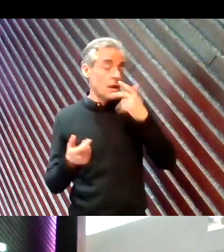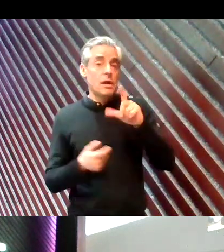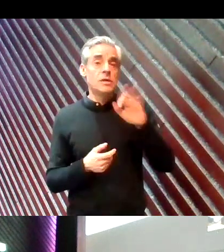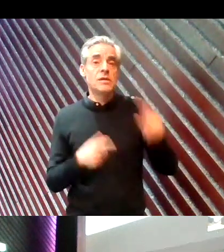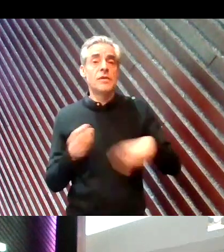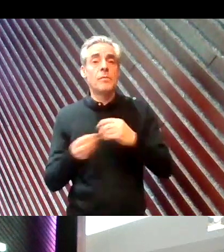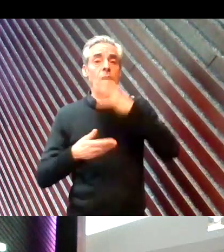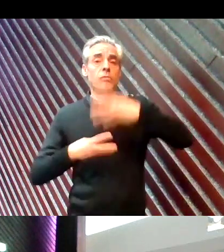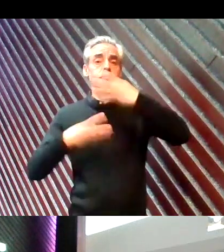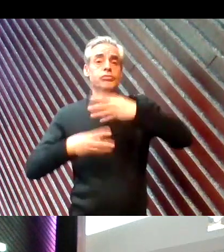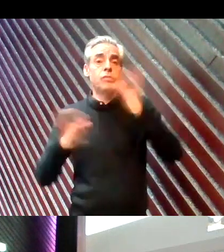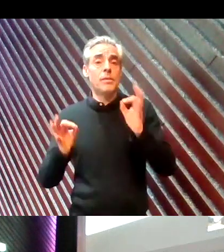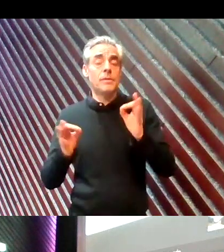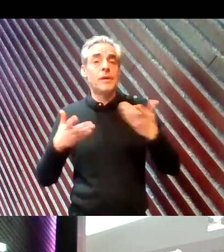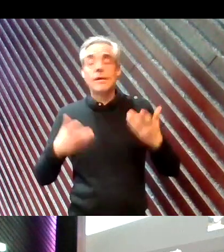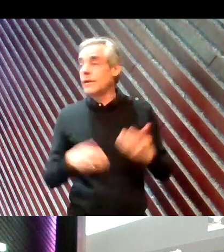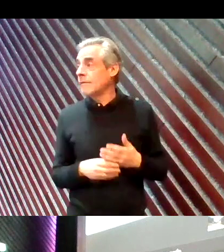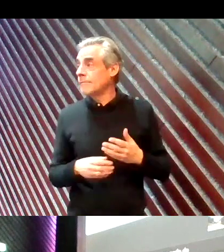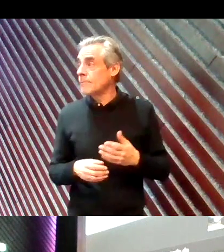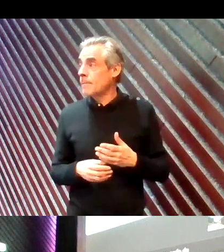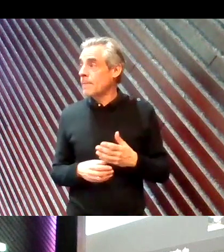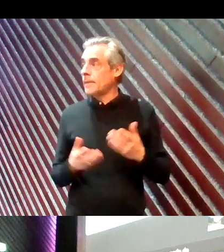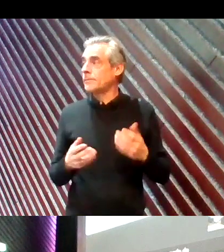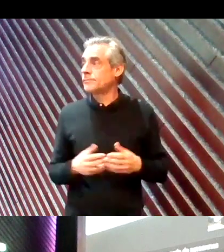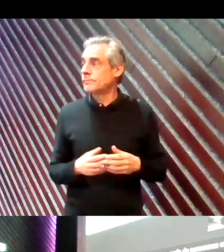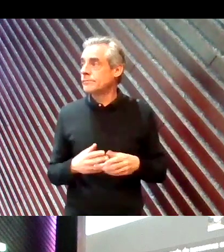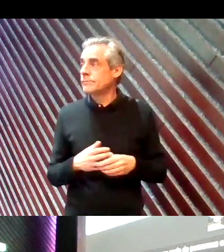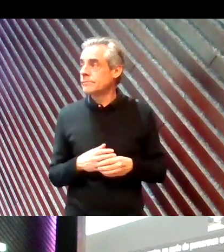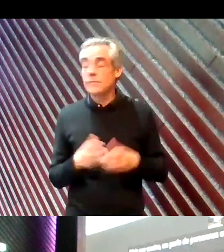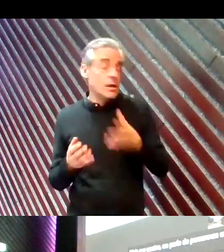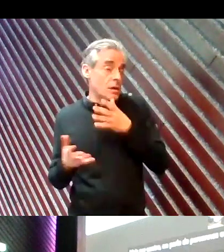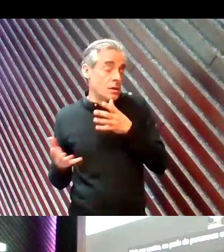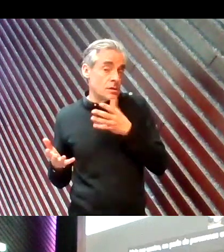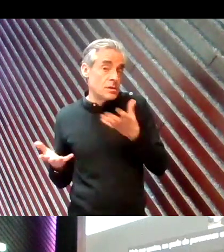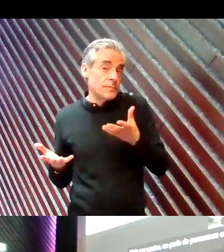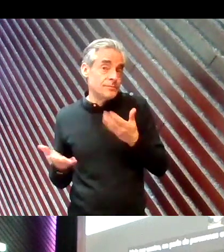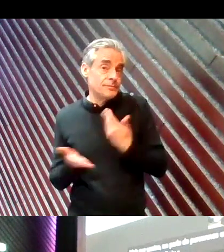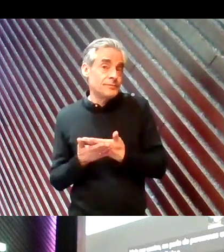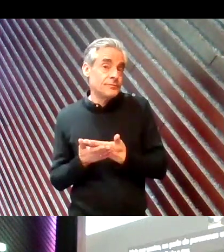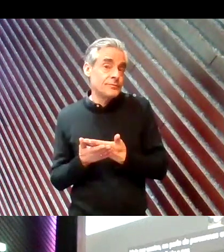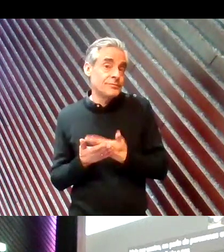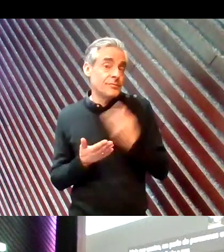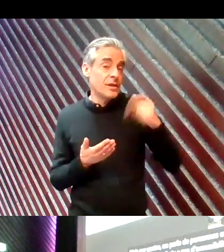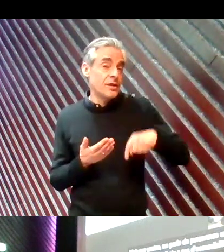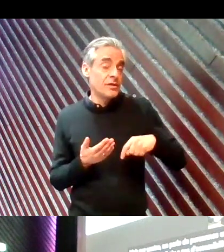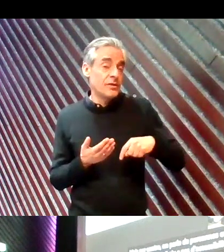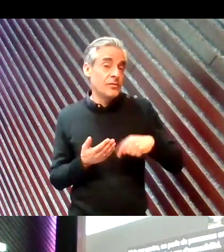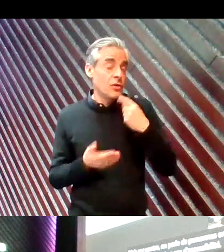RSA, pas de transcription, etc., mais non, il n en a pas de RSA, madame. Ça, ça, il faut aussi